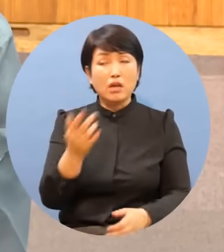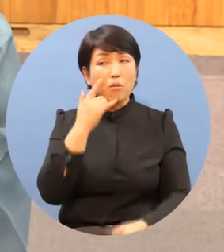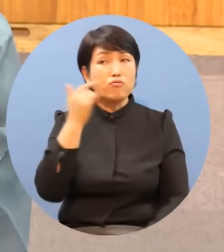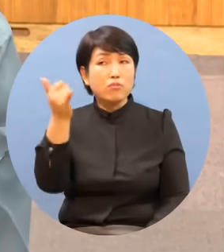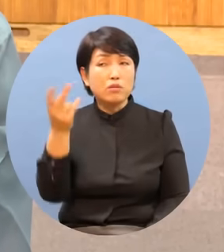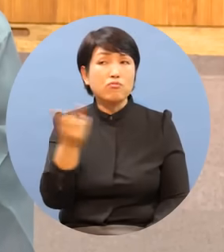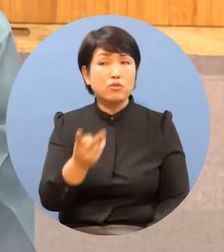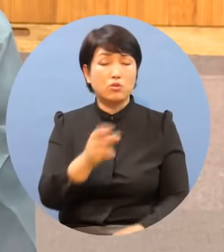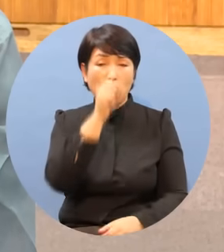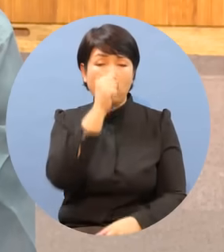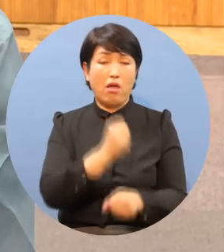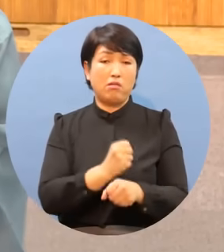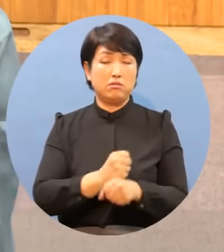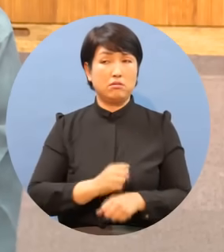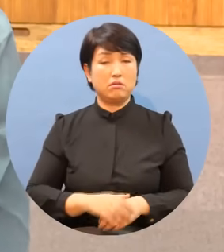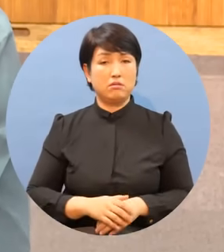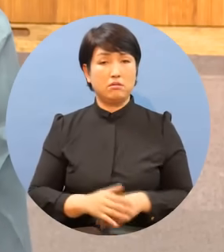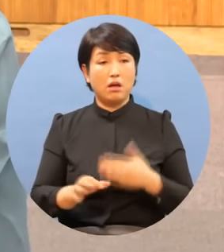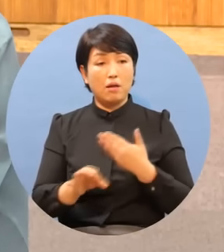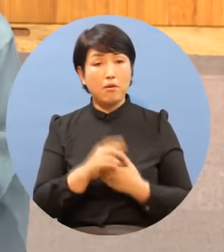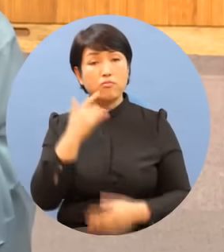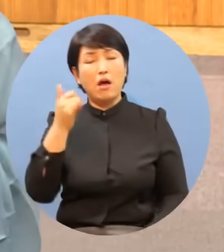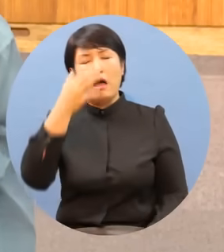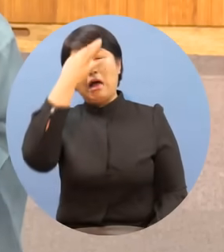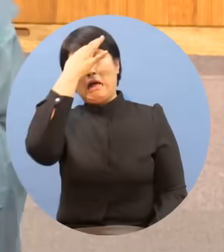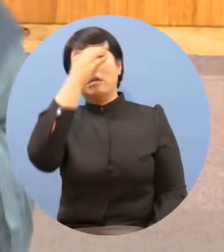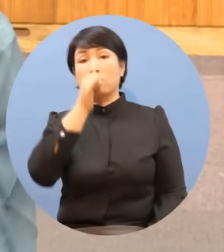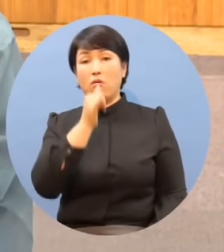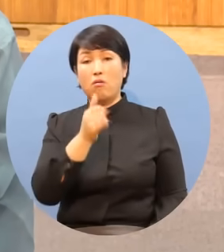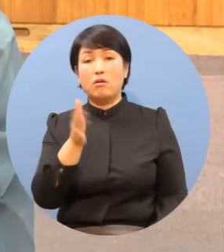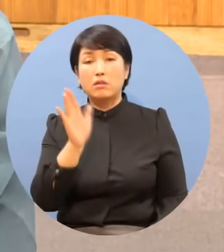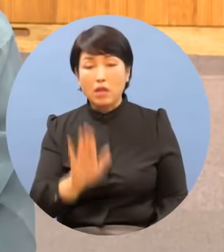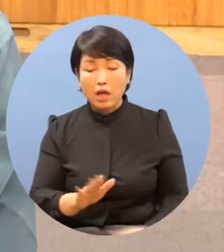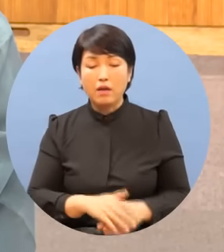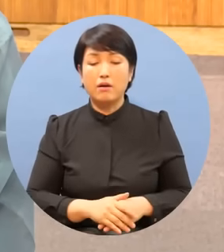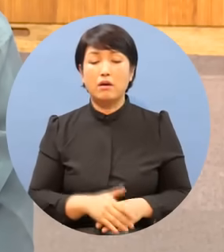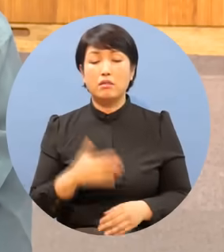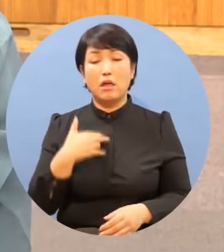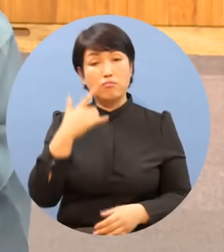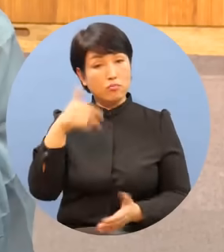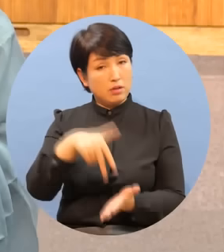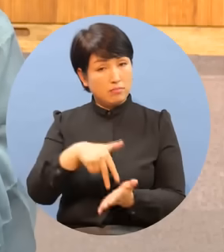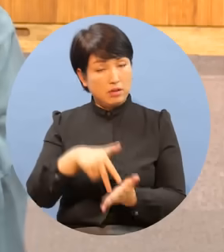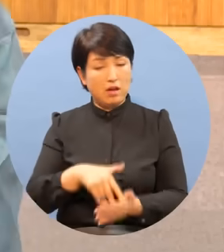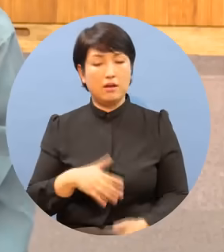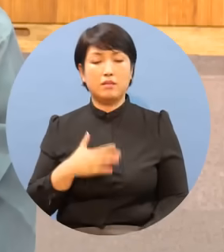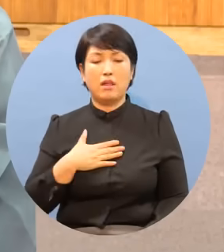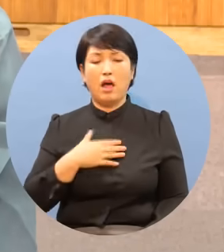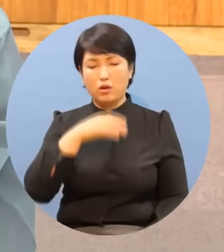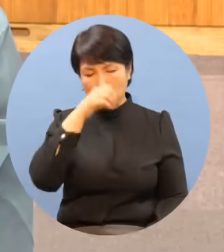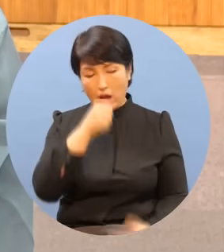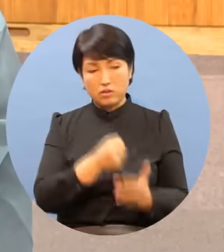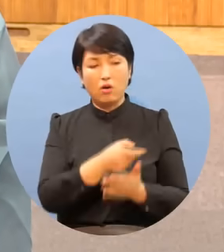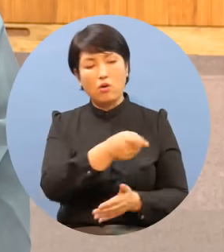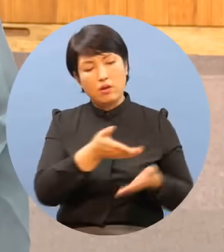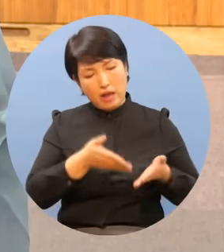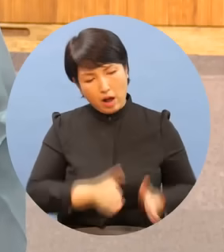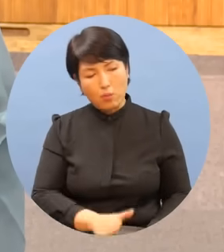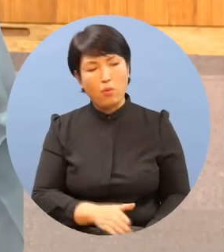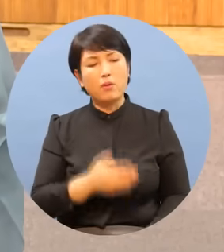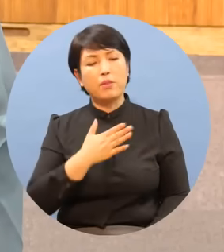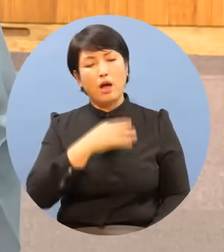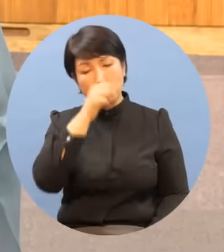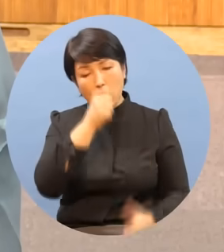들으면 막 속이 타잖아요. 그런데 내 좋아서 너를 낳았고 내 좋아서 너를 키웠다